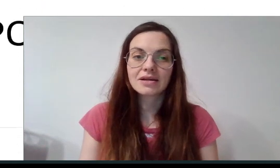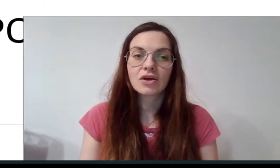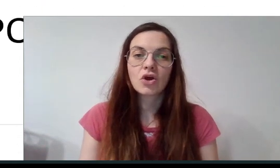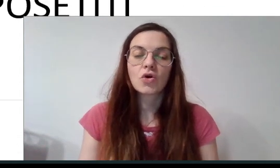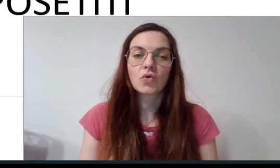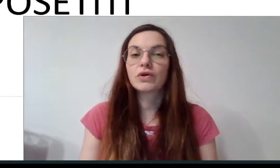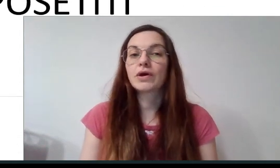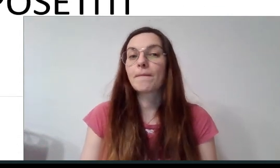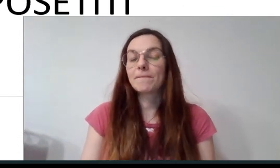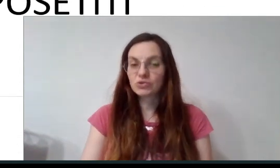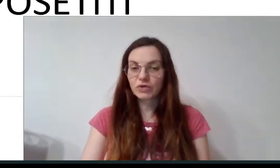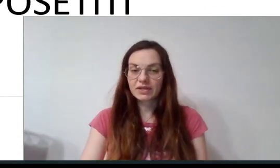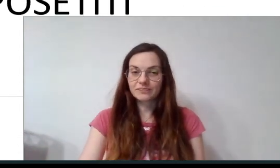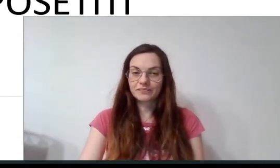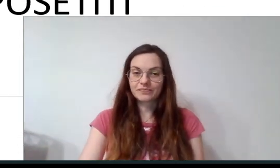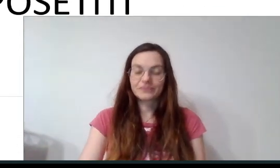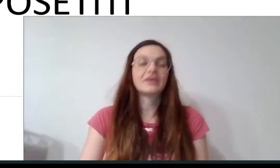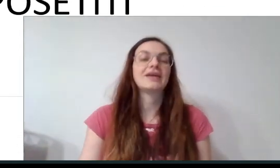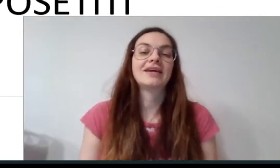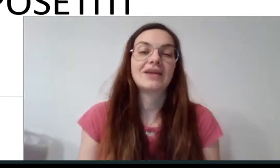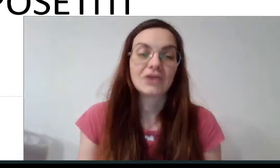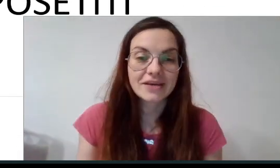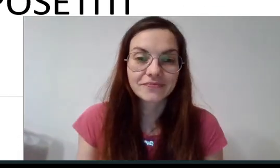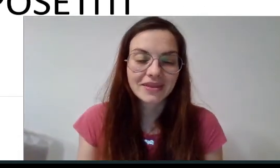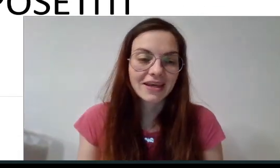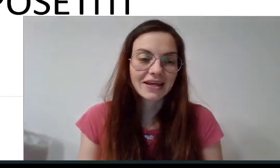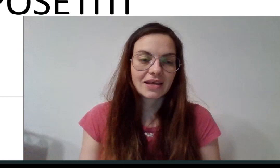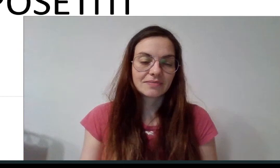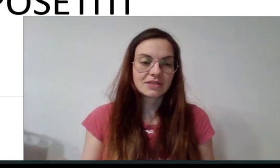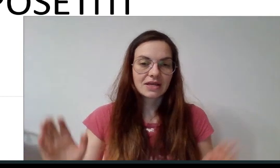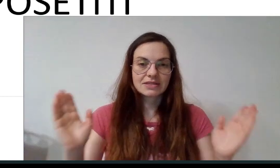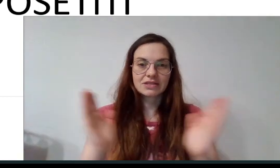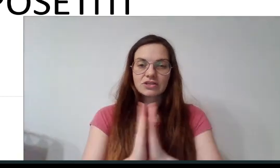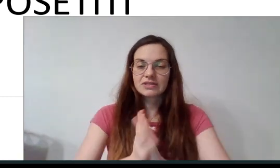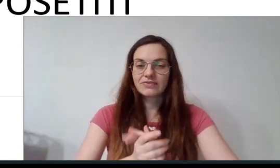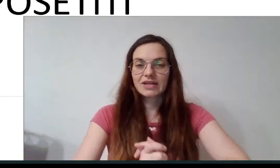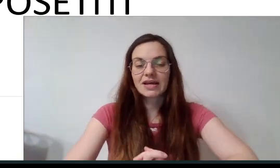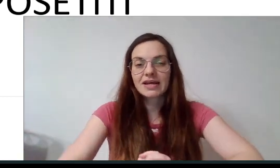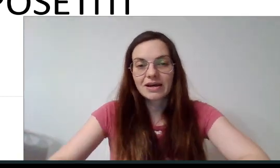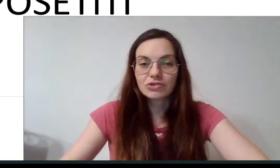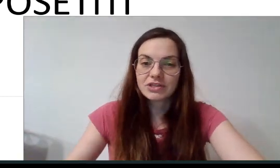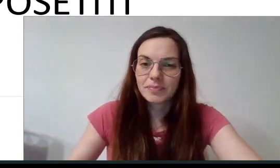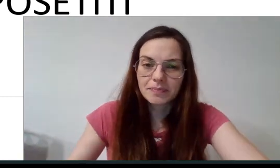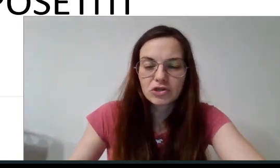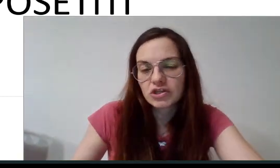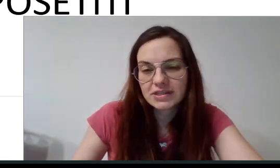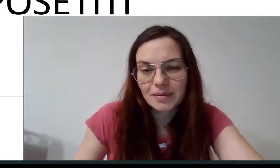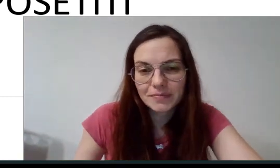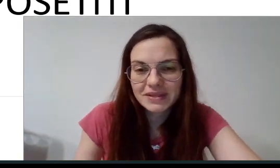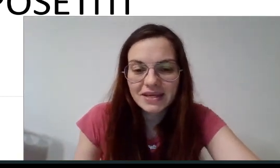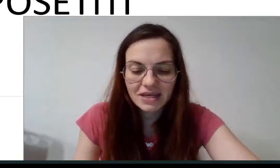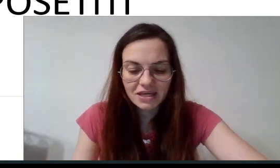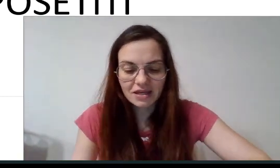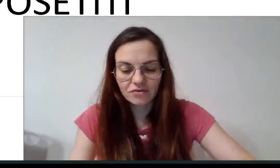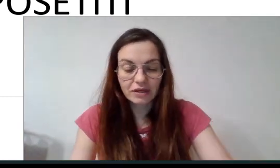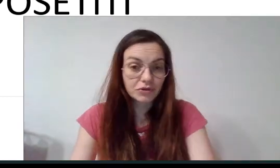besuchen. Okay. Nadam se da stižete sve da naučite, prepišete, zapamtite i naravno lajkujte video ako vam se